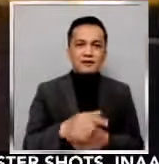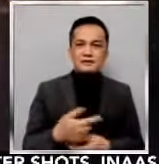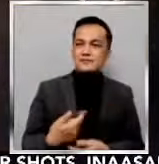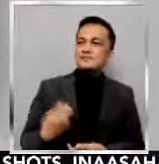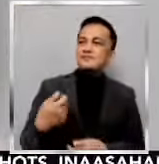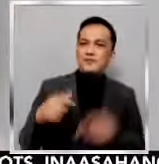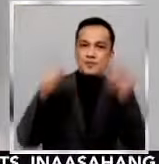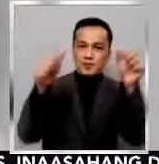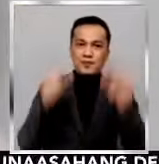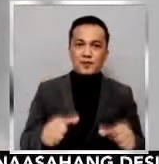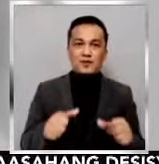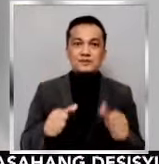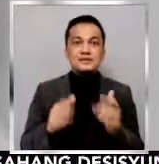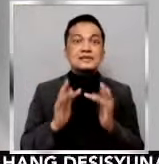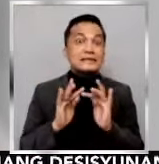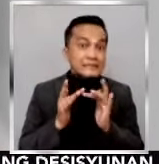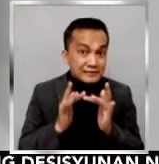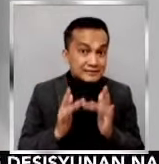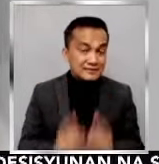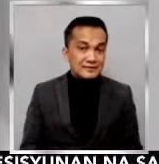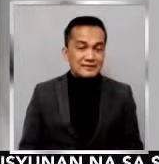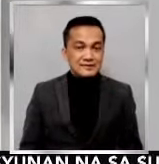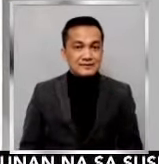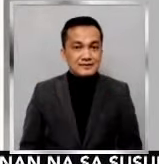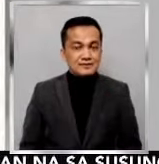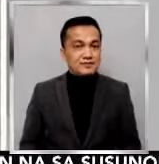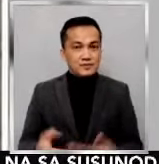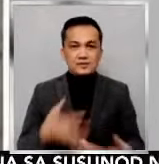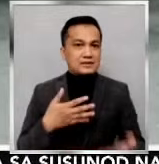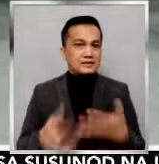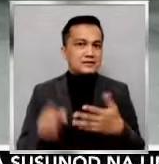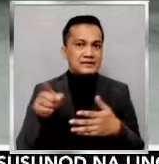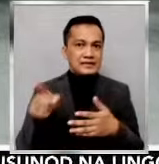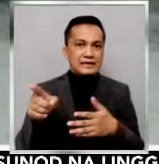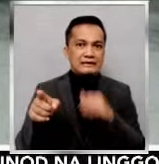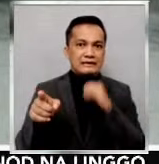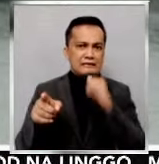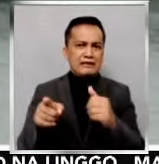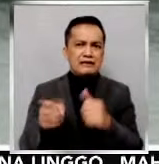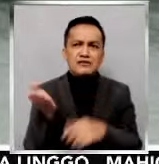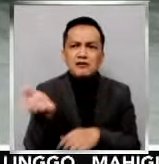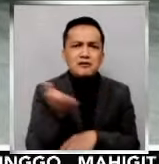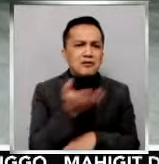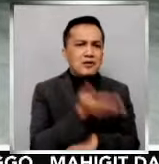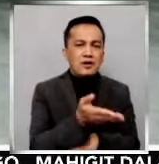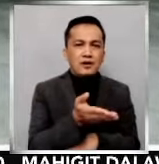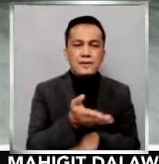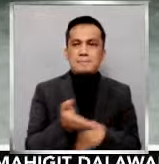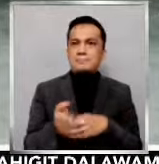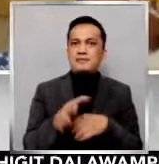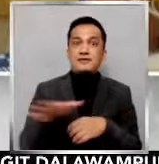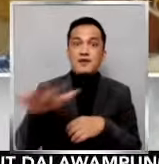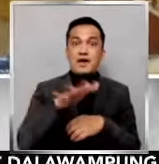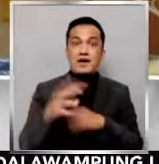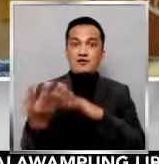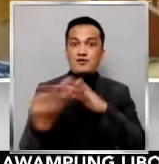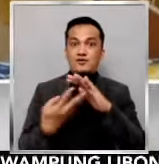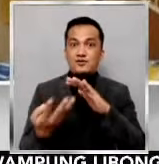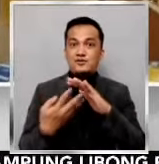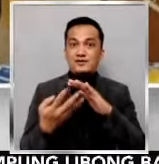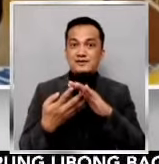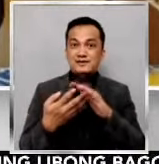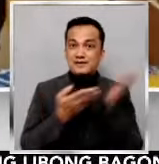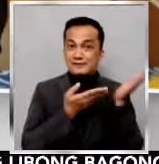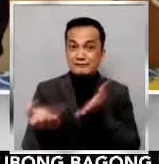media. At bagamat hindi naman daw siya nang hihingi, ang mga customer na kanyang pinagdideliveran